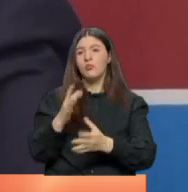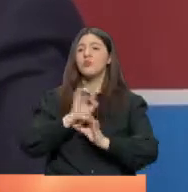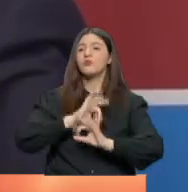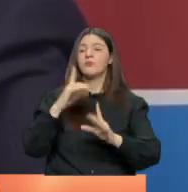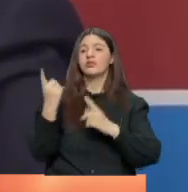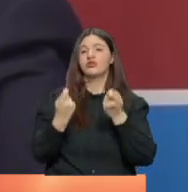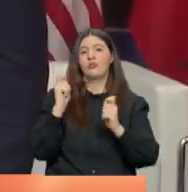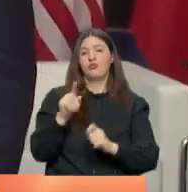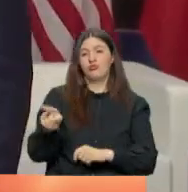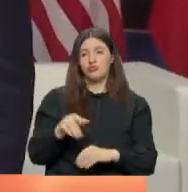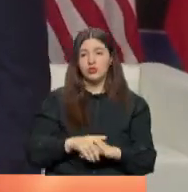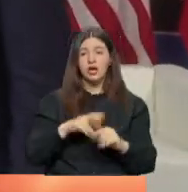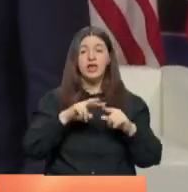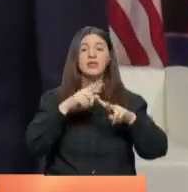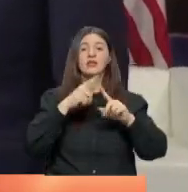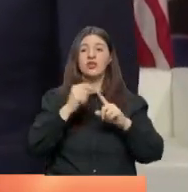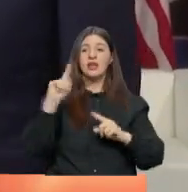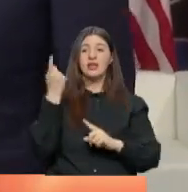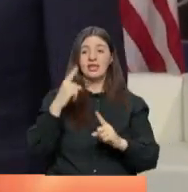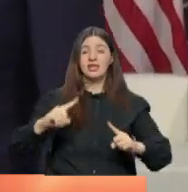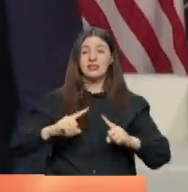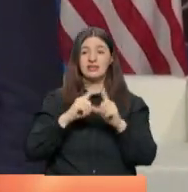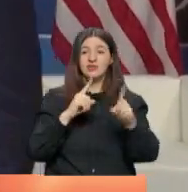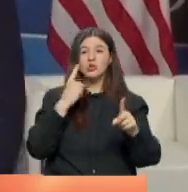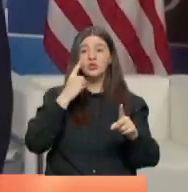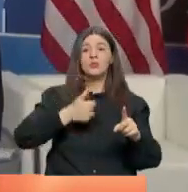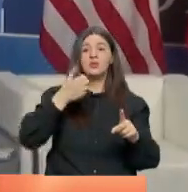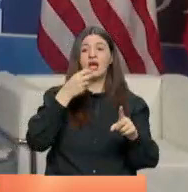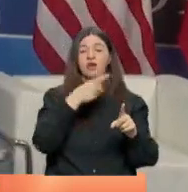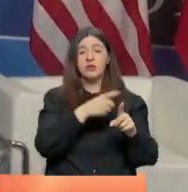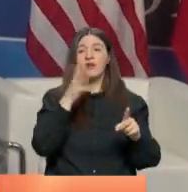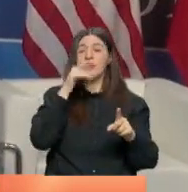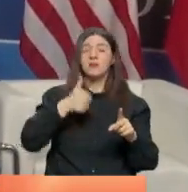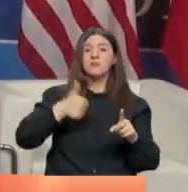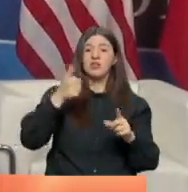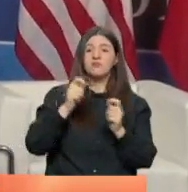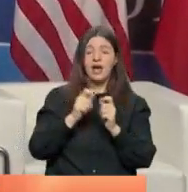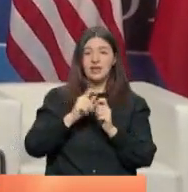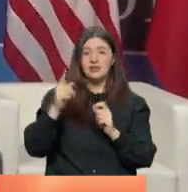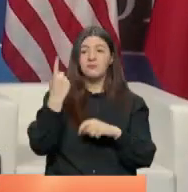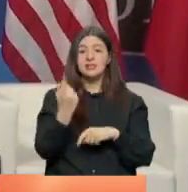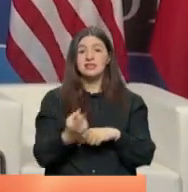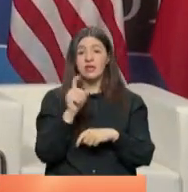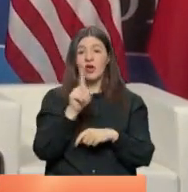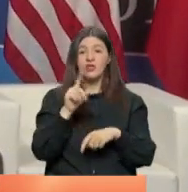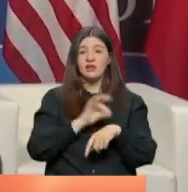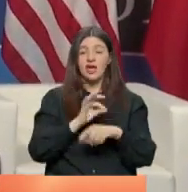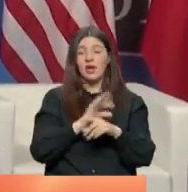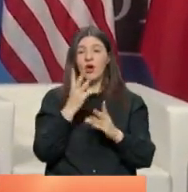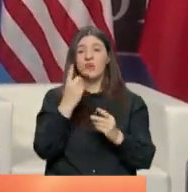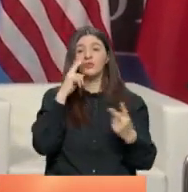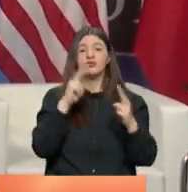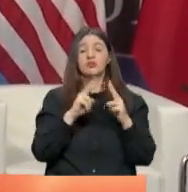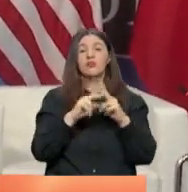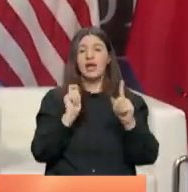bir iş çıkarıyorsunuz. NATO Liderler Zirvesi'nde Cumhurbaşkanı Recep Tayyip Erdoğan ve ABD Başkanı Joe Biden 1 saat 10 dakika süren bir